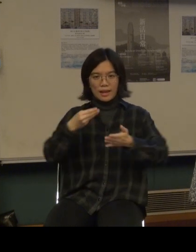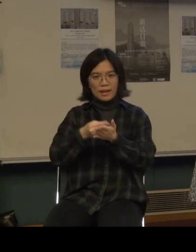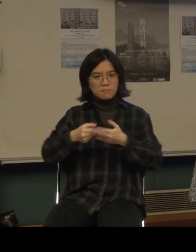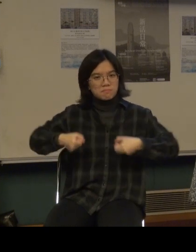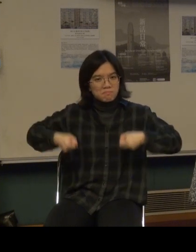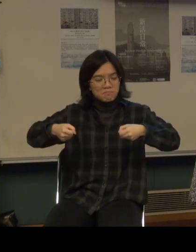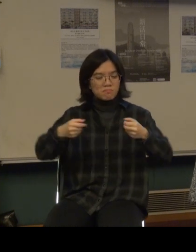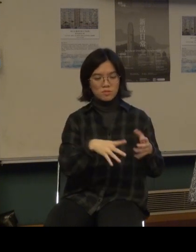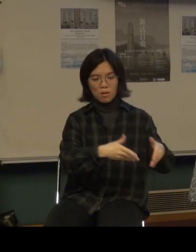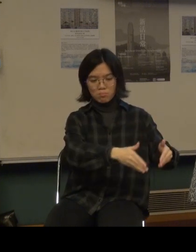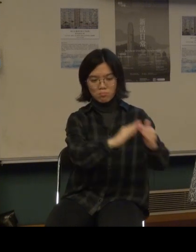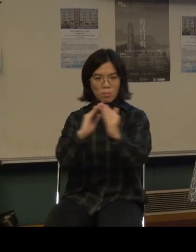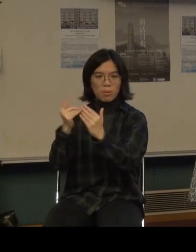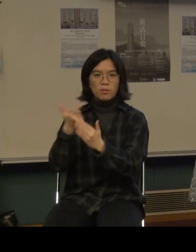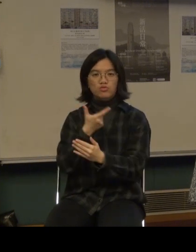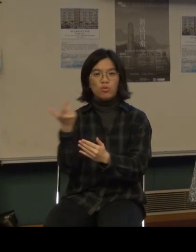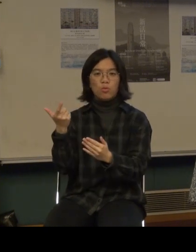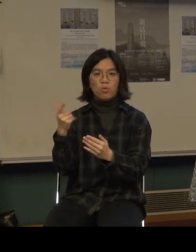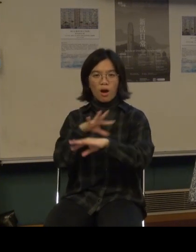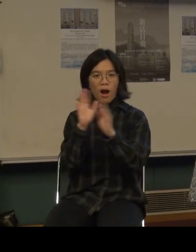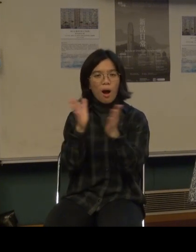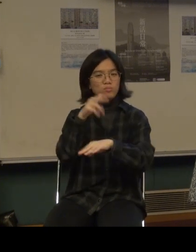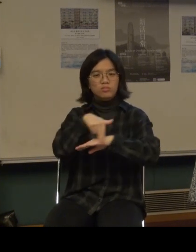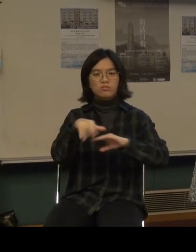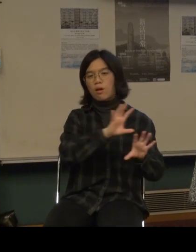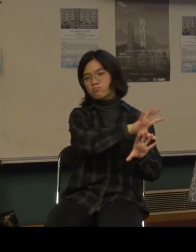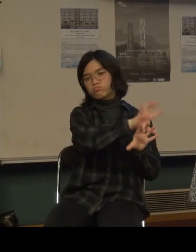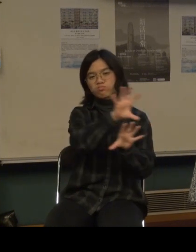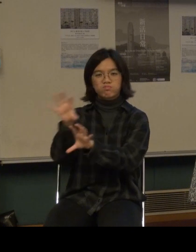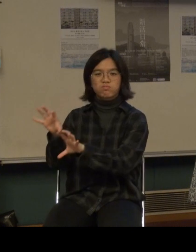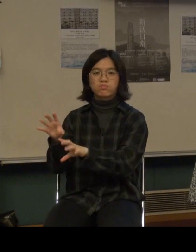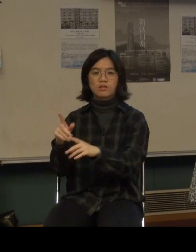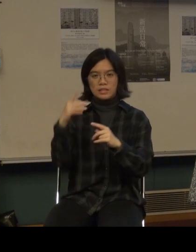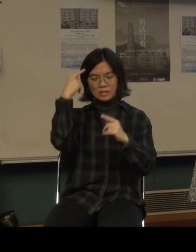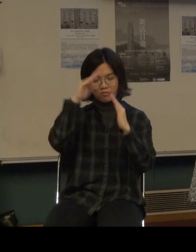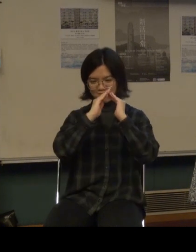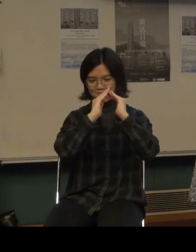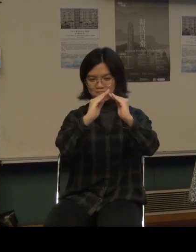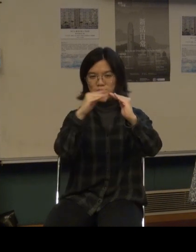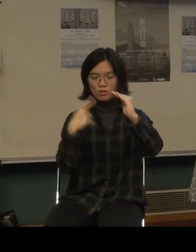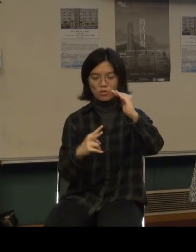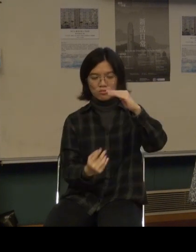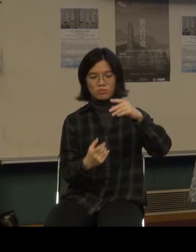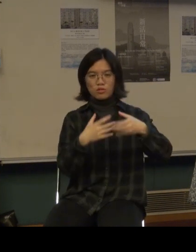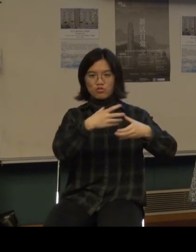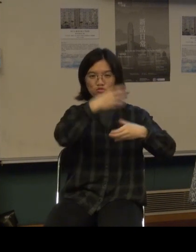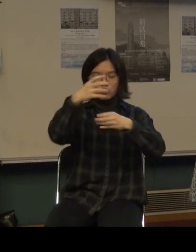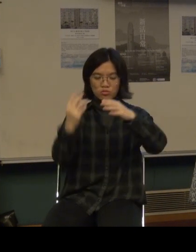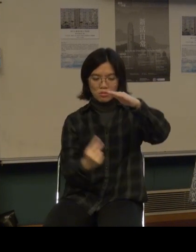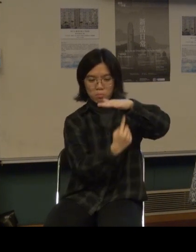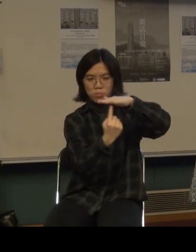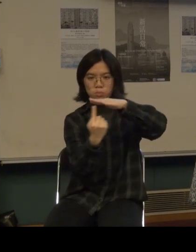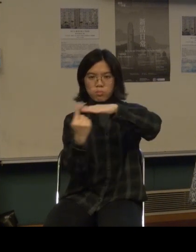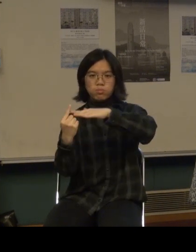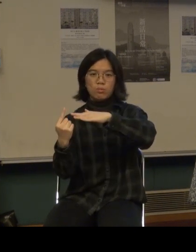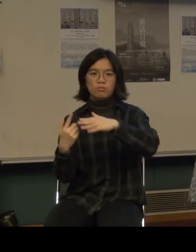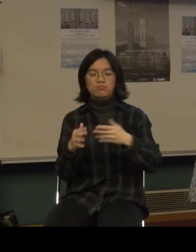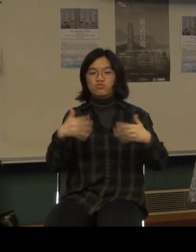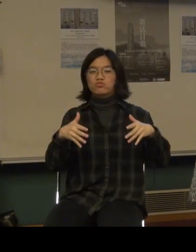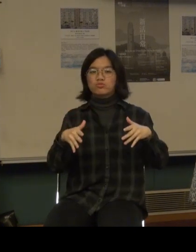咁樣嘅得一個混凝土蓋屋頂，然後用啲柱咧支撐住嘅呢啲咁樣嘅簡單嘅小型嘅街